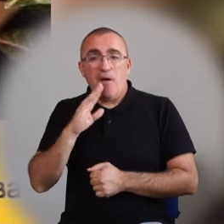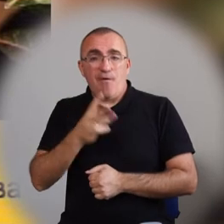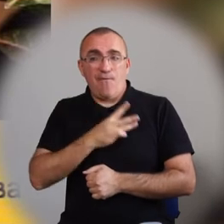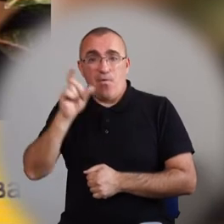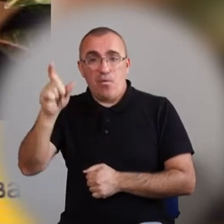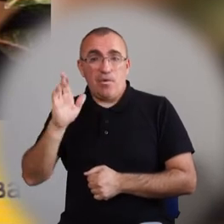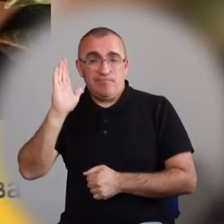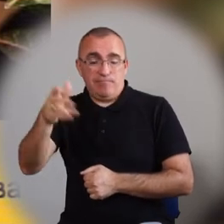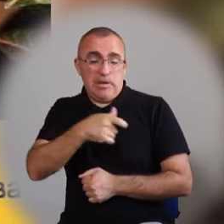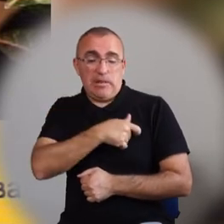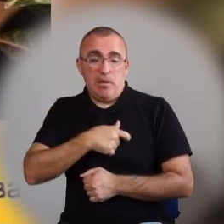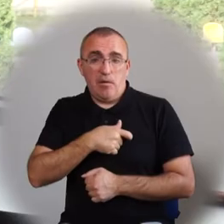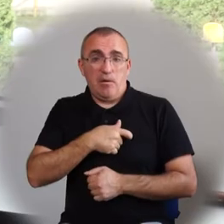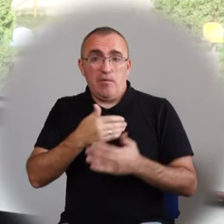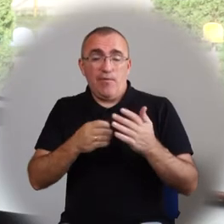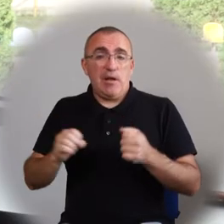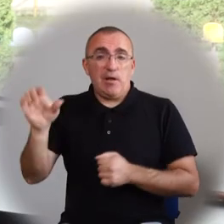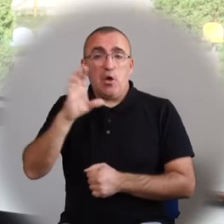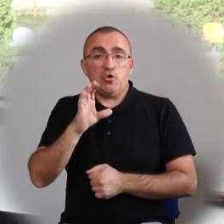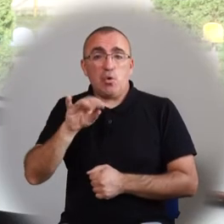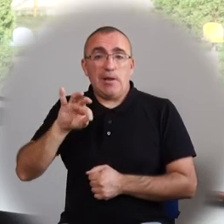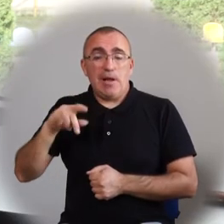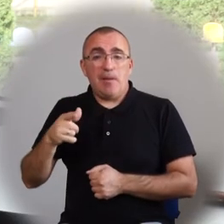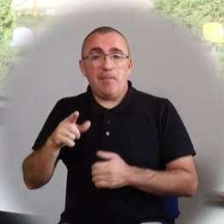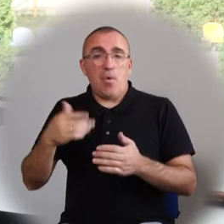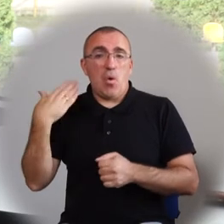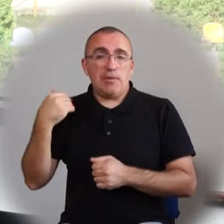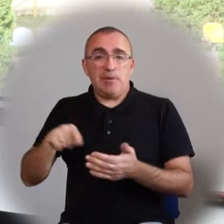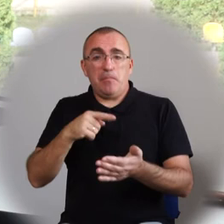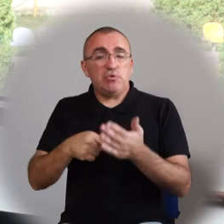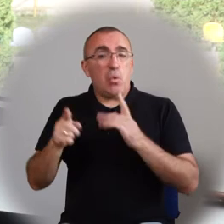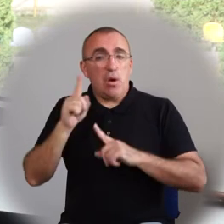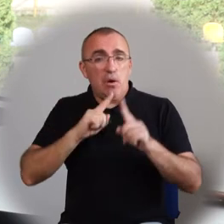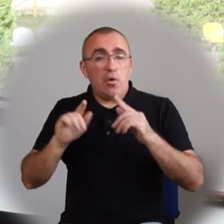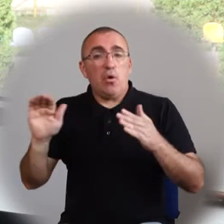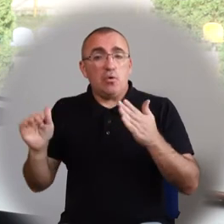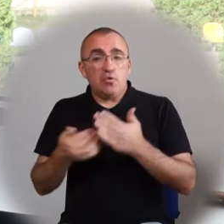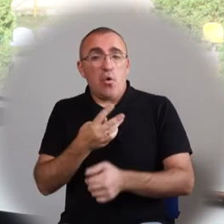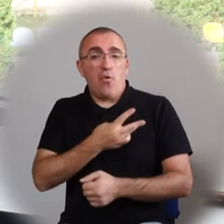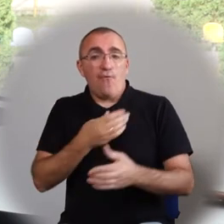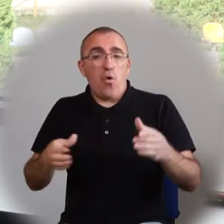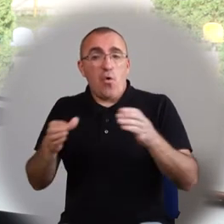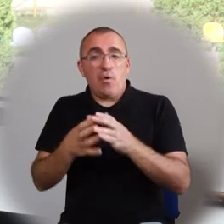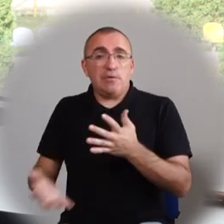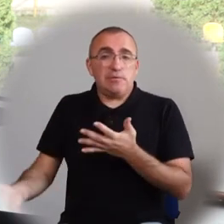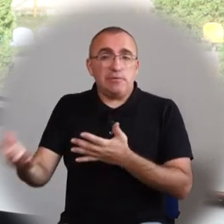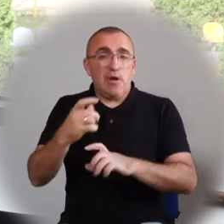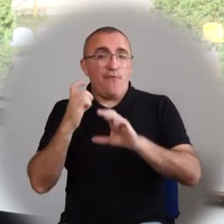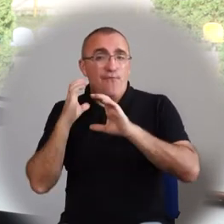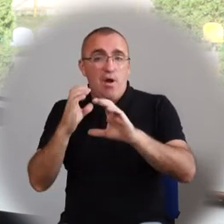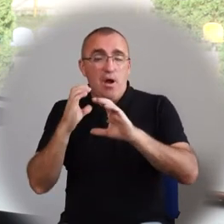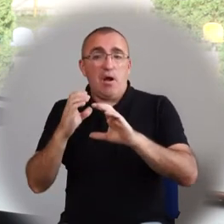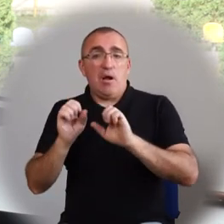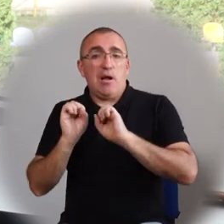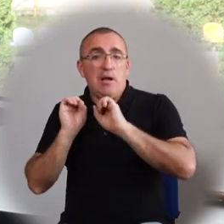Іриною Кабановою, волонтером, вона йде в депутати від Європейської солідарності до Олександрійської міської ради. Знову волонтери